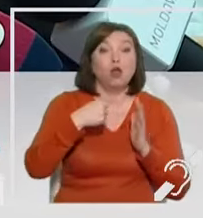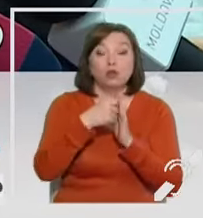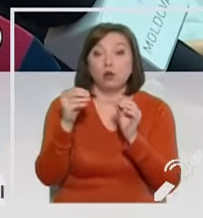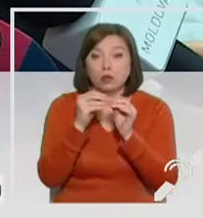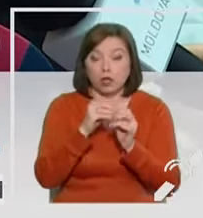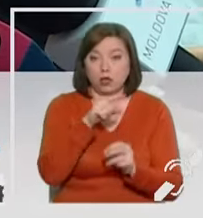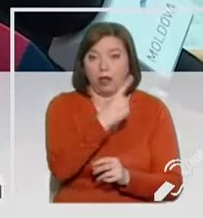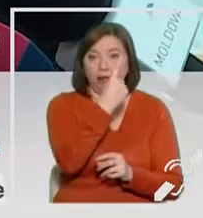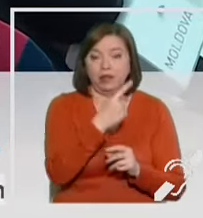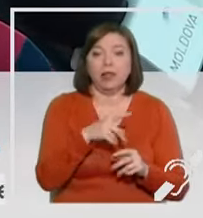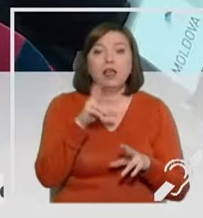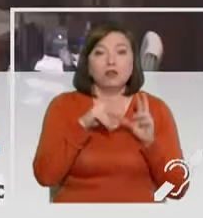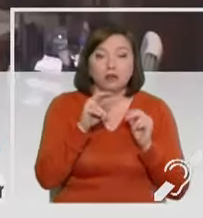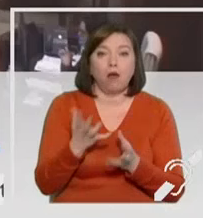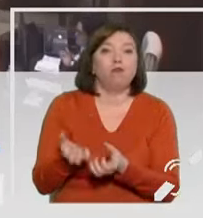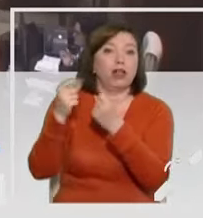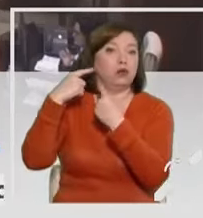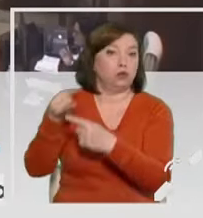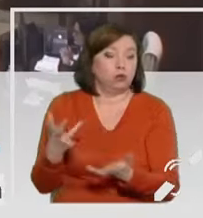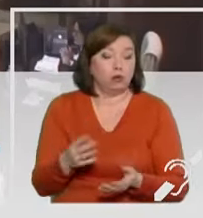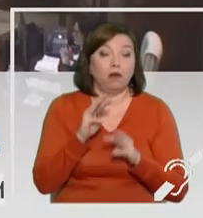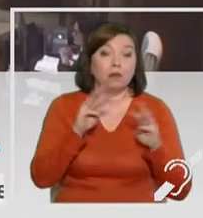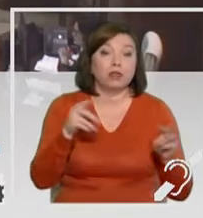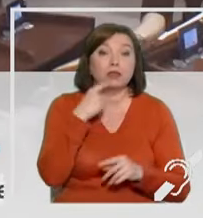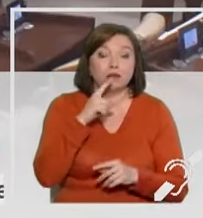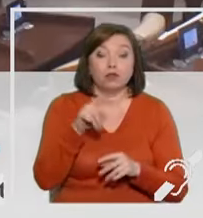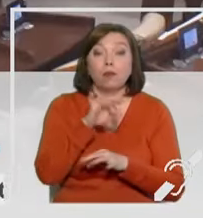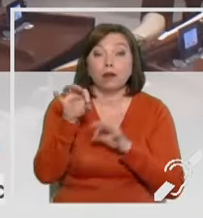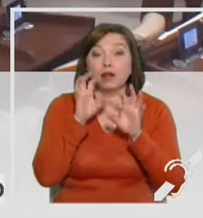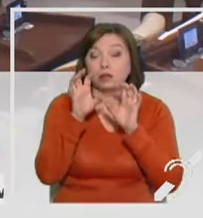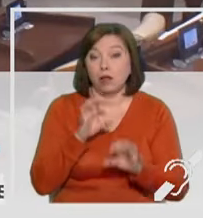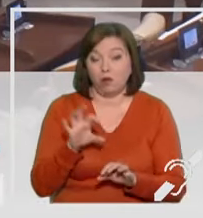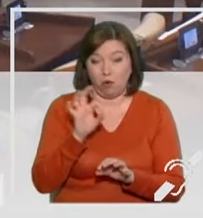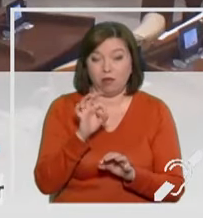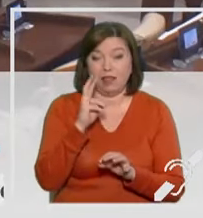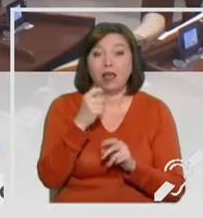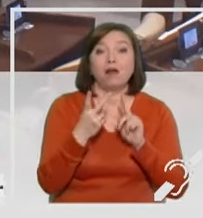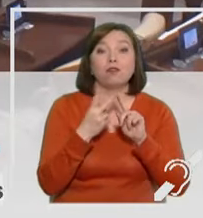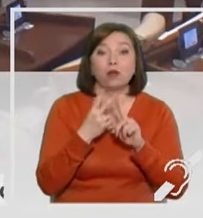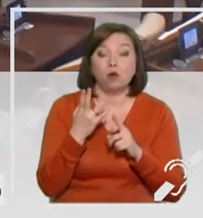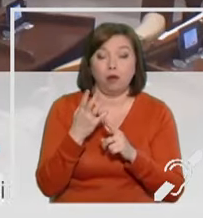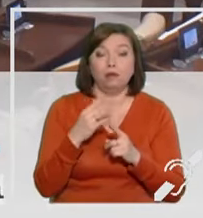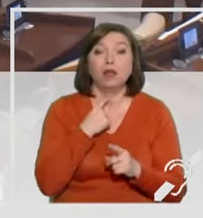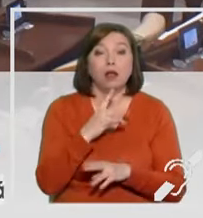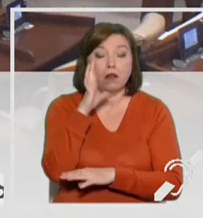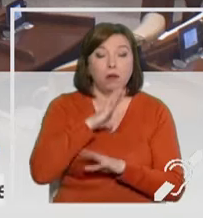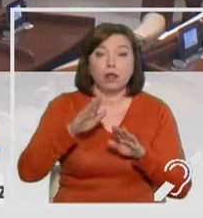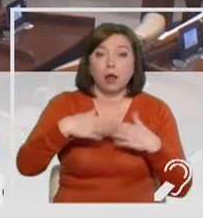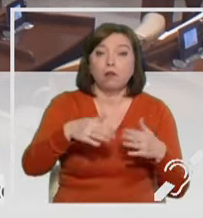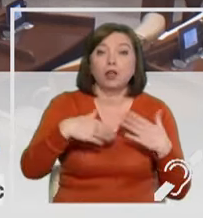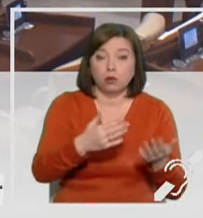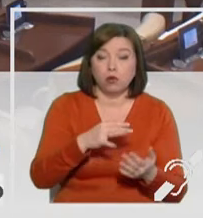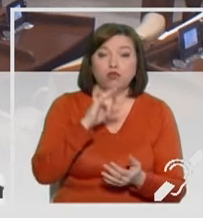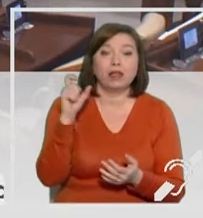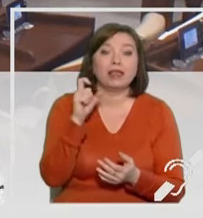ca să defavorizeze un anumit candidat. Ministrul mai spune că la proiectul de lege pentru lectura a doua s-au inclus mai multe recomandări de la Comisia